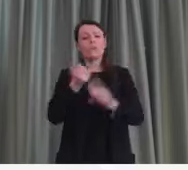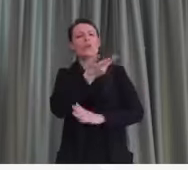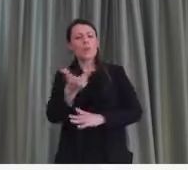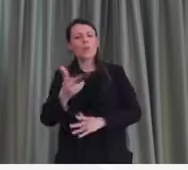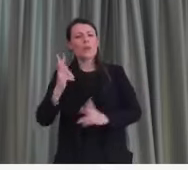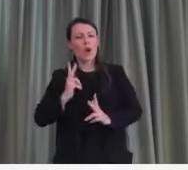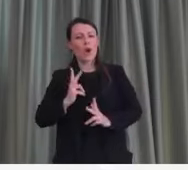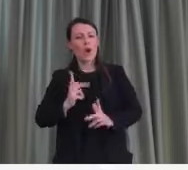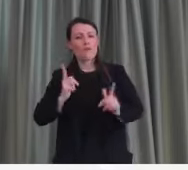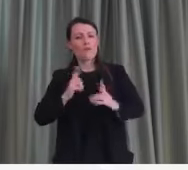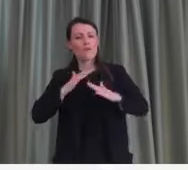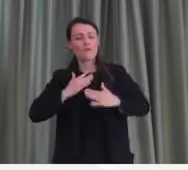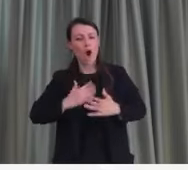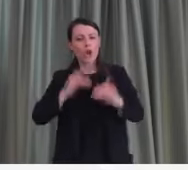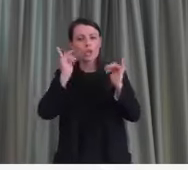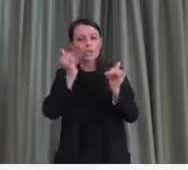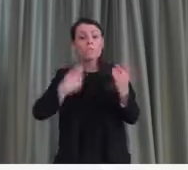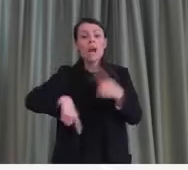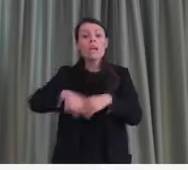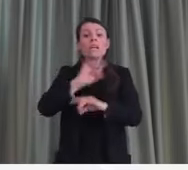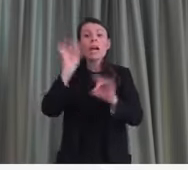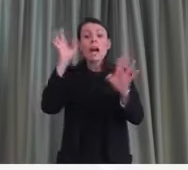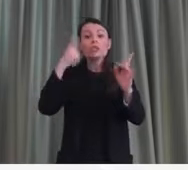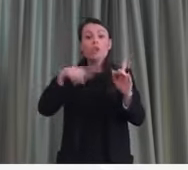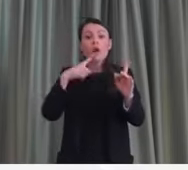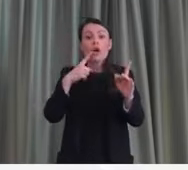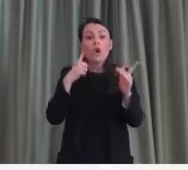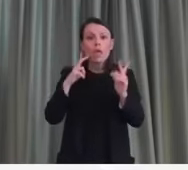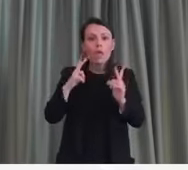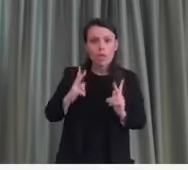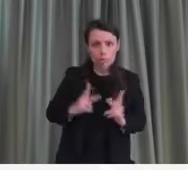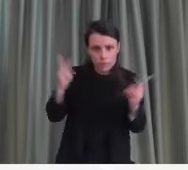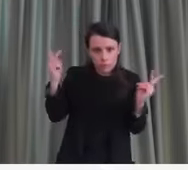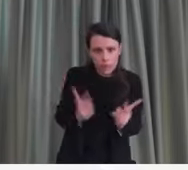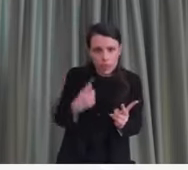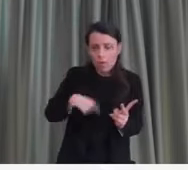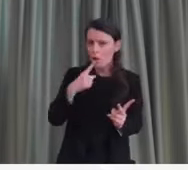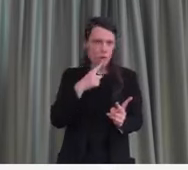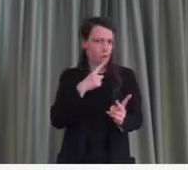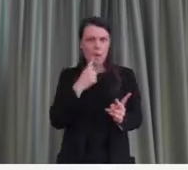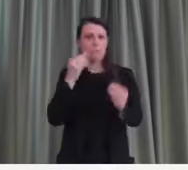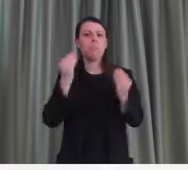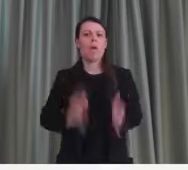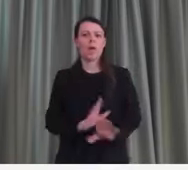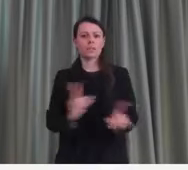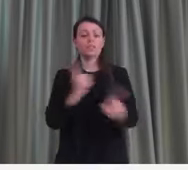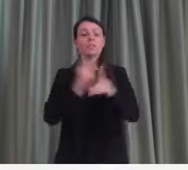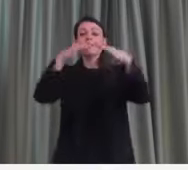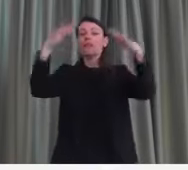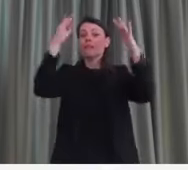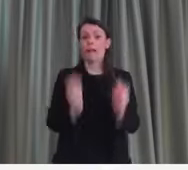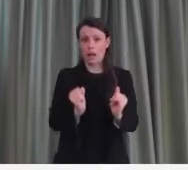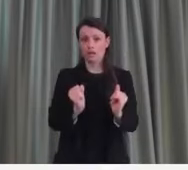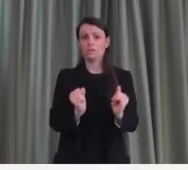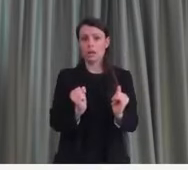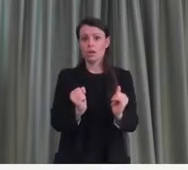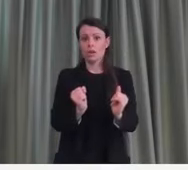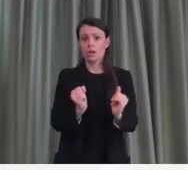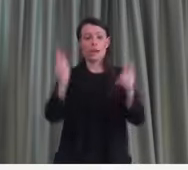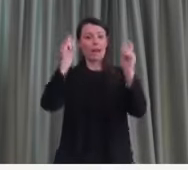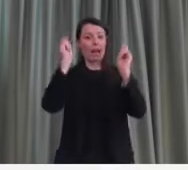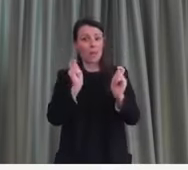se abbassiamo la guardia siamo tutti perduti e ritorniamo in pieno nella tragedia che oggi stiamo vivendo